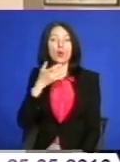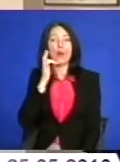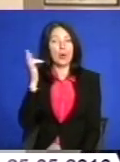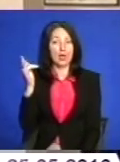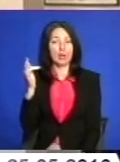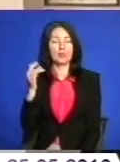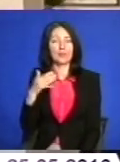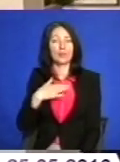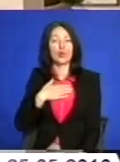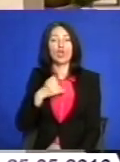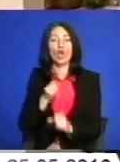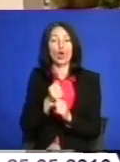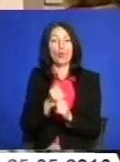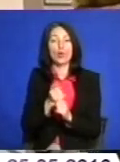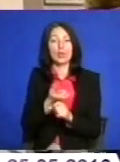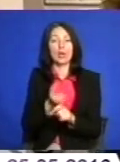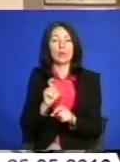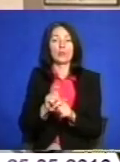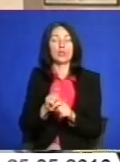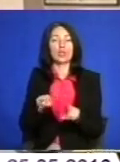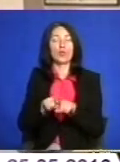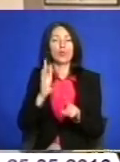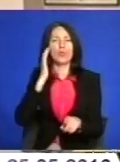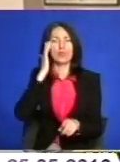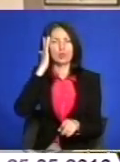такі філософського характеру.